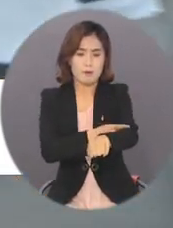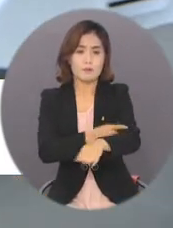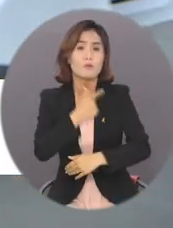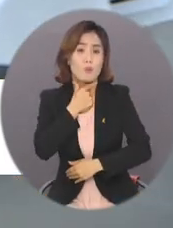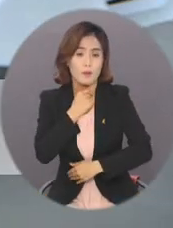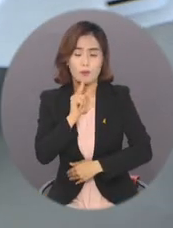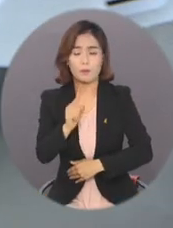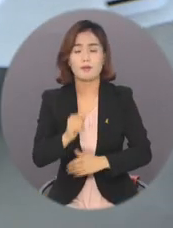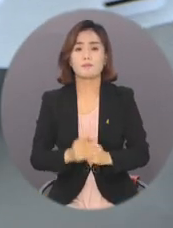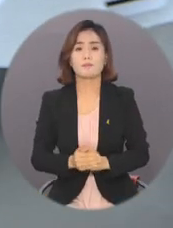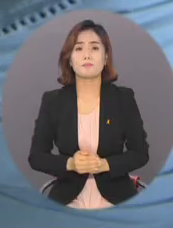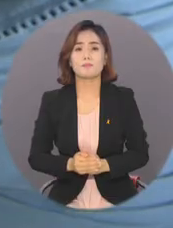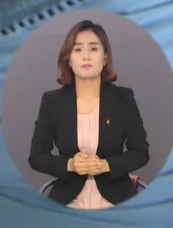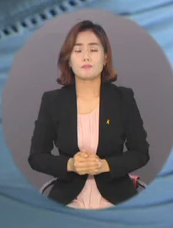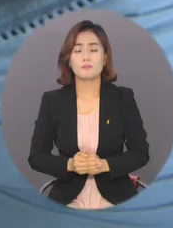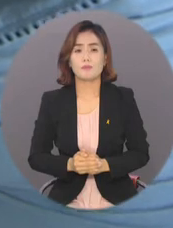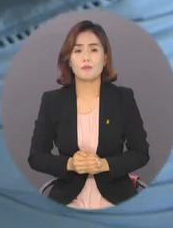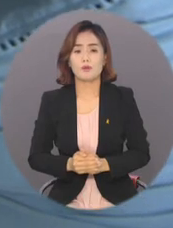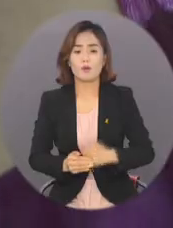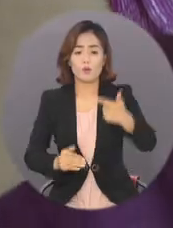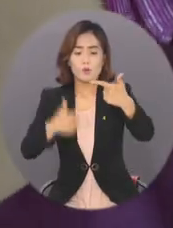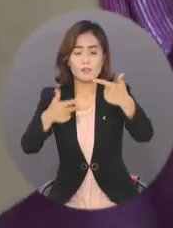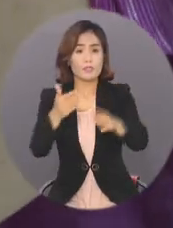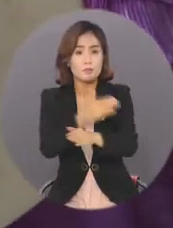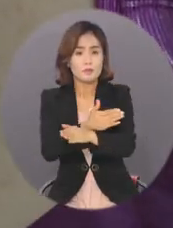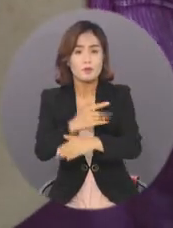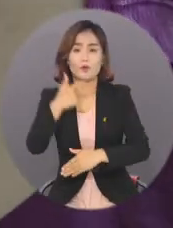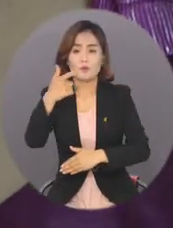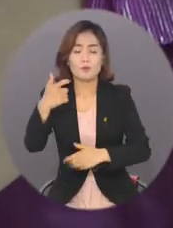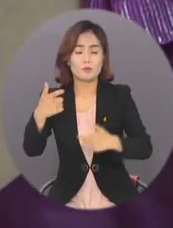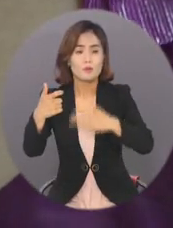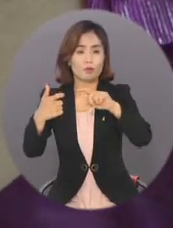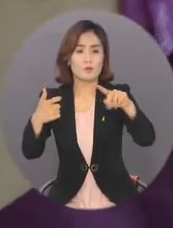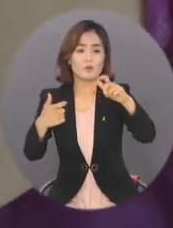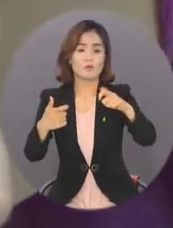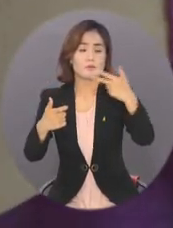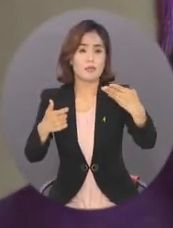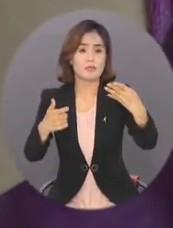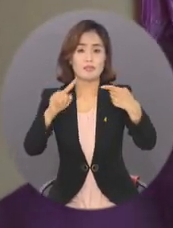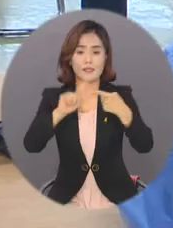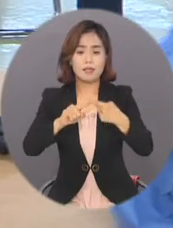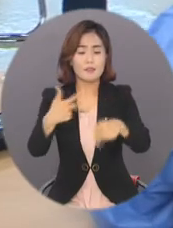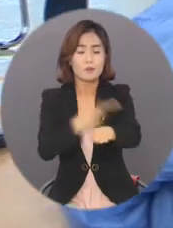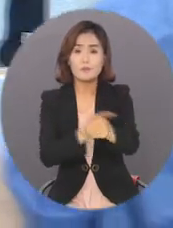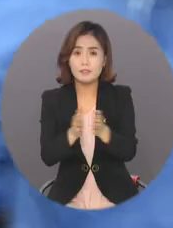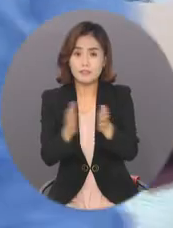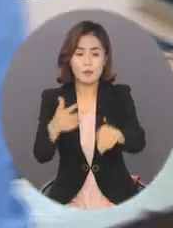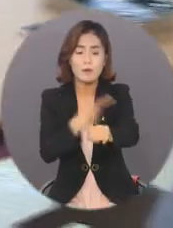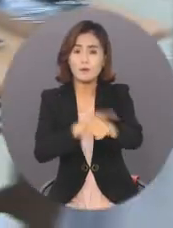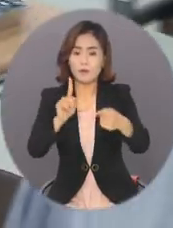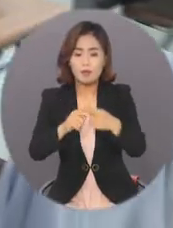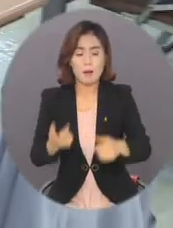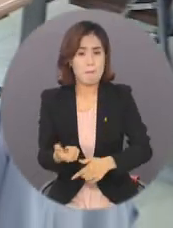맞겠다는 의사를 밝혔습니다. 다음 달 7일부터는 60세부터 64세 시민에 대한 백신 접종이 시작돼 백신